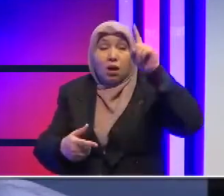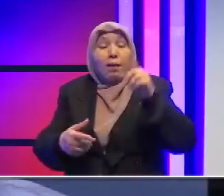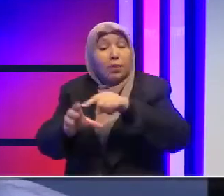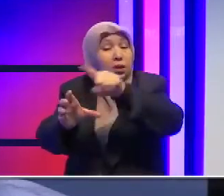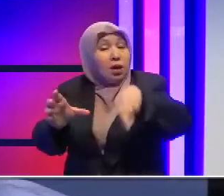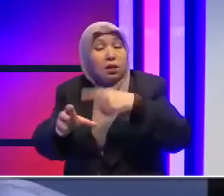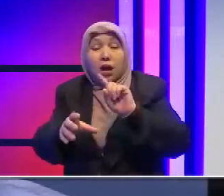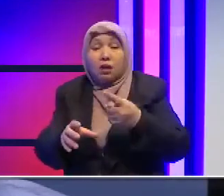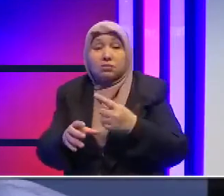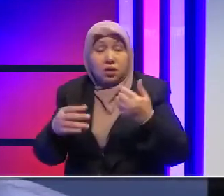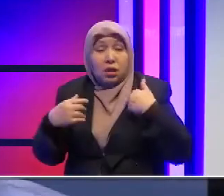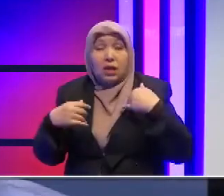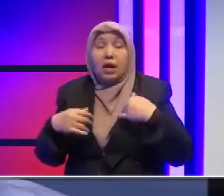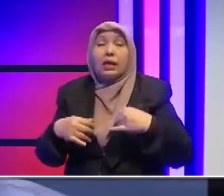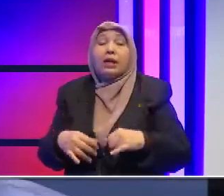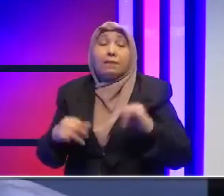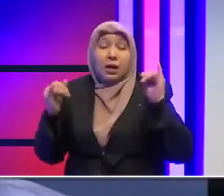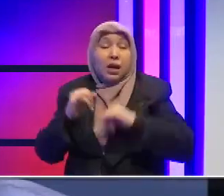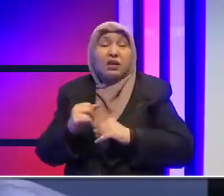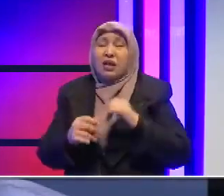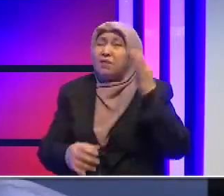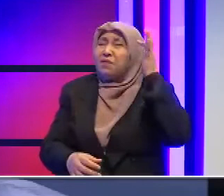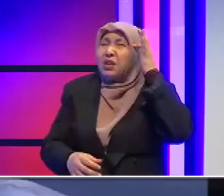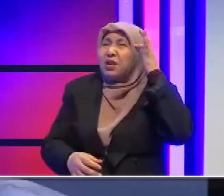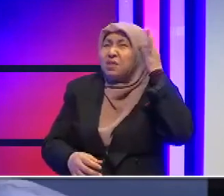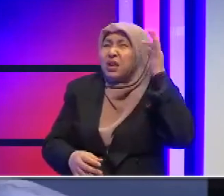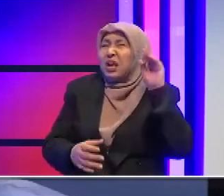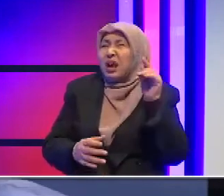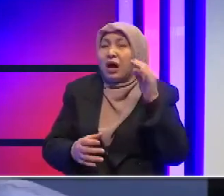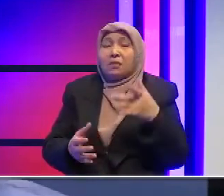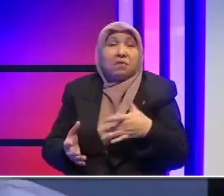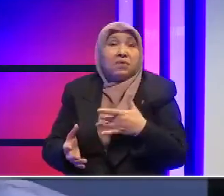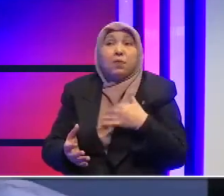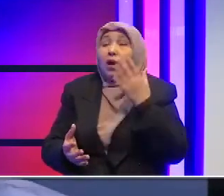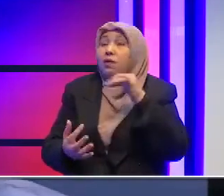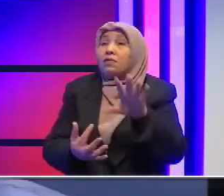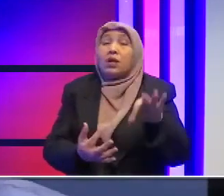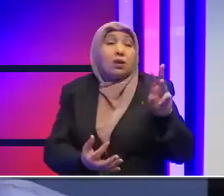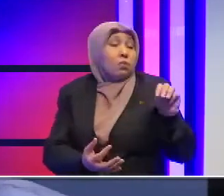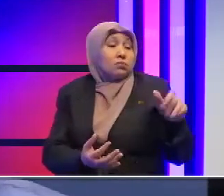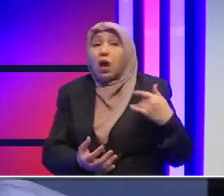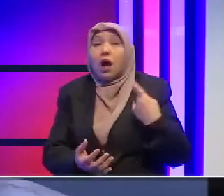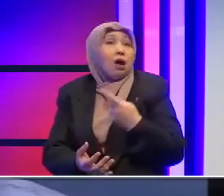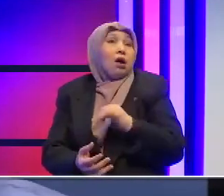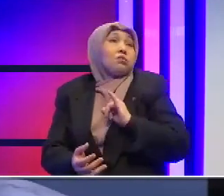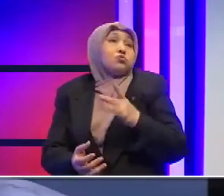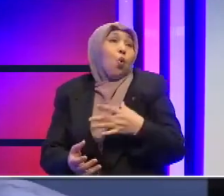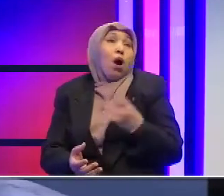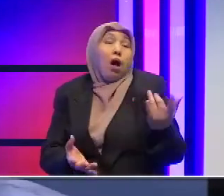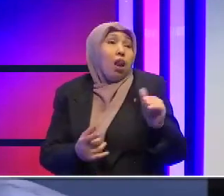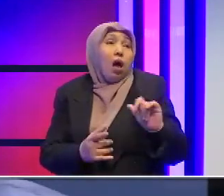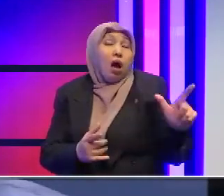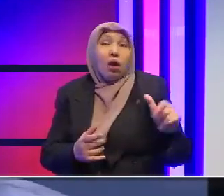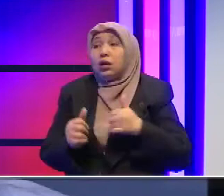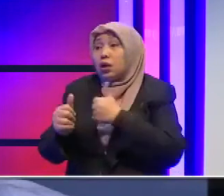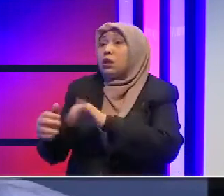hanya mengadakan ibadah dalam bentuk sangka-sangka. Mengikut kepada kehendak hati dia. Kenapa pilih di Muzdalifah? Kami sukalah. Kenapa pilih di Arafah? Ikut